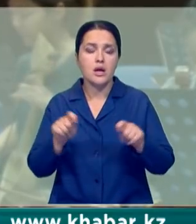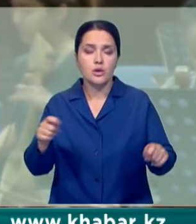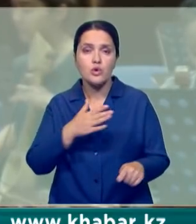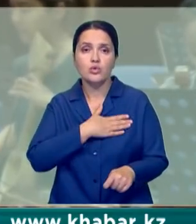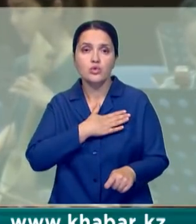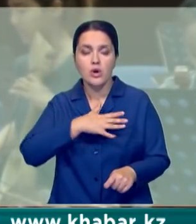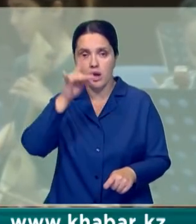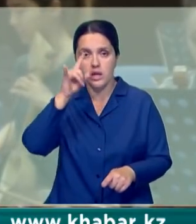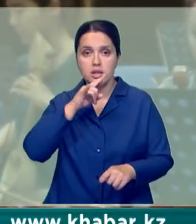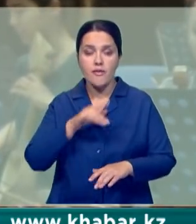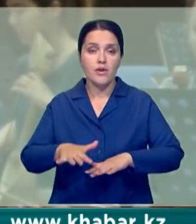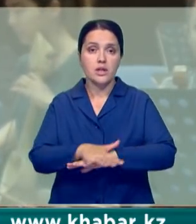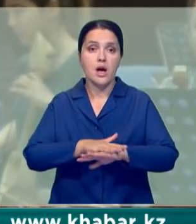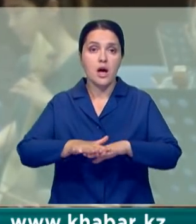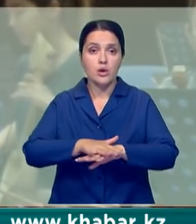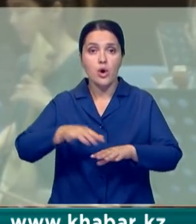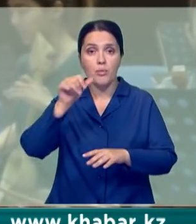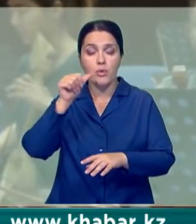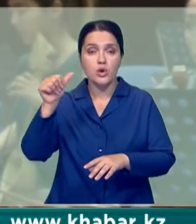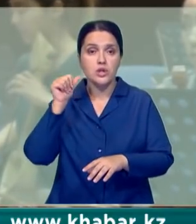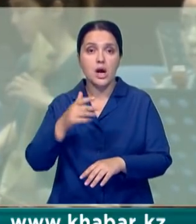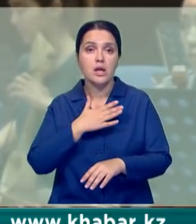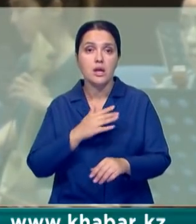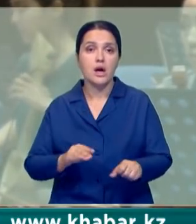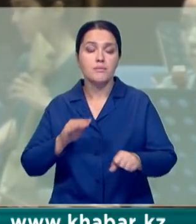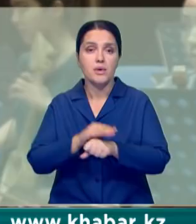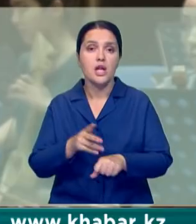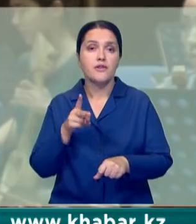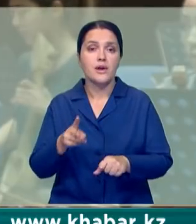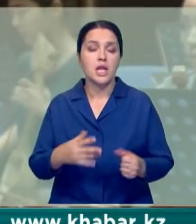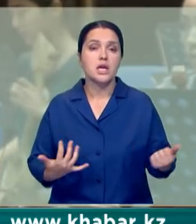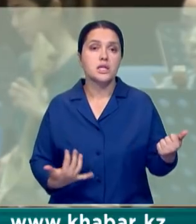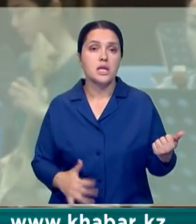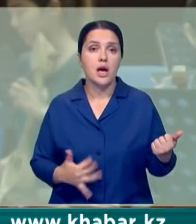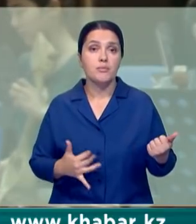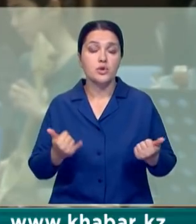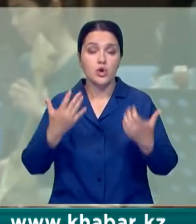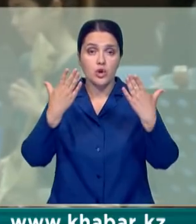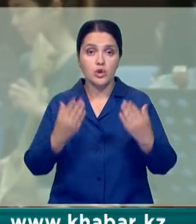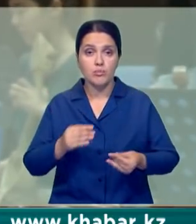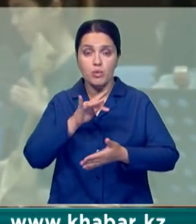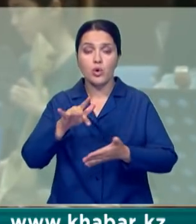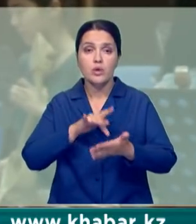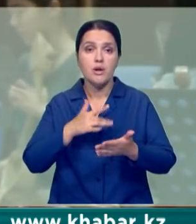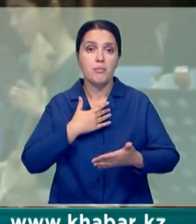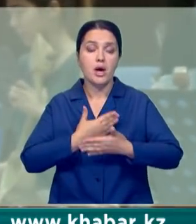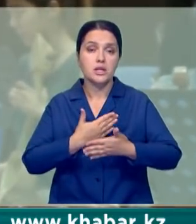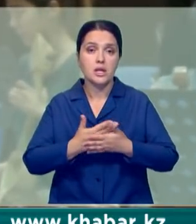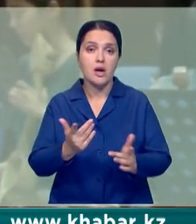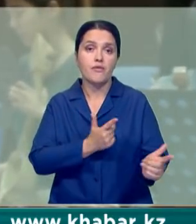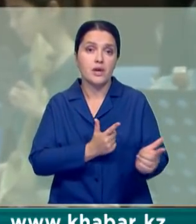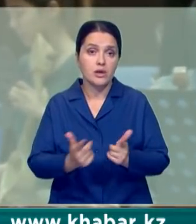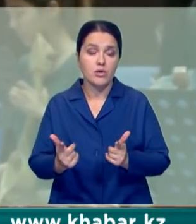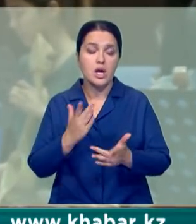казахского народа в прошлом году к нам добавились две тысячи дам глистов в этом году ко дню города мы активно готовимся у нас есть